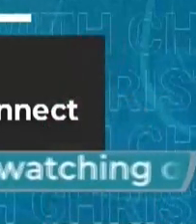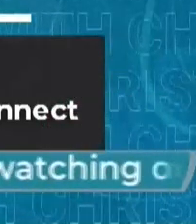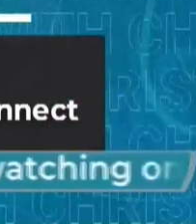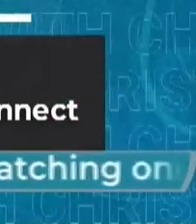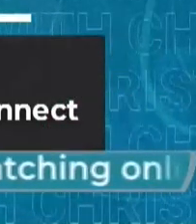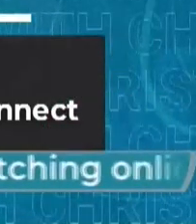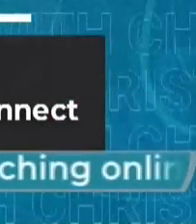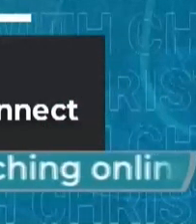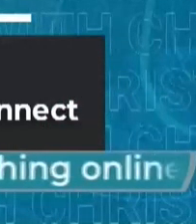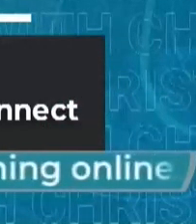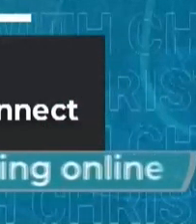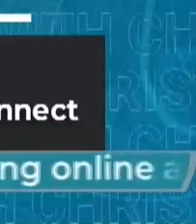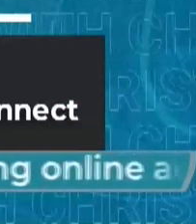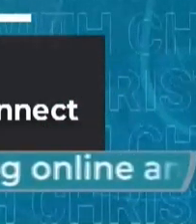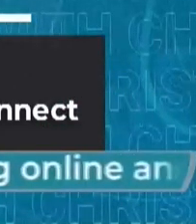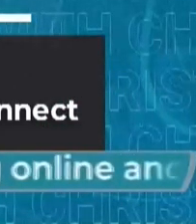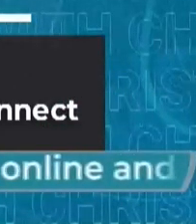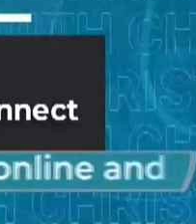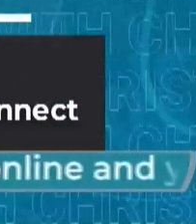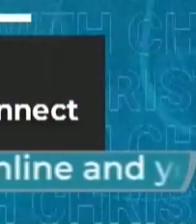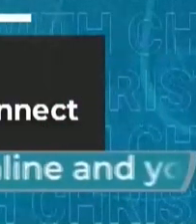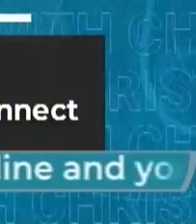l'adresse à domicile,